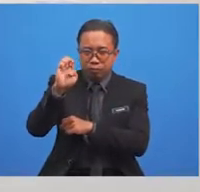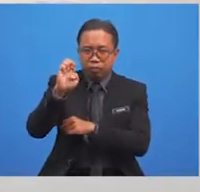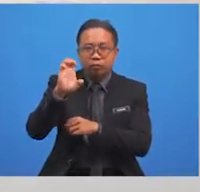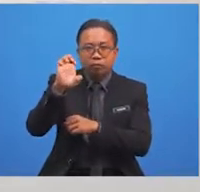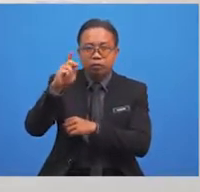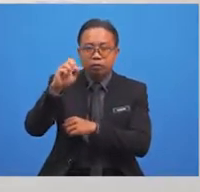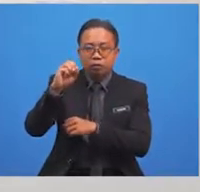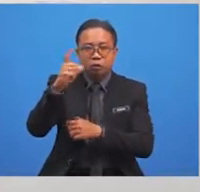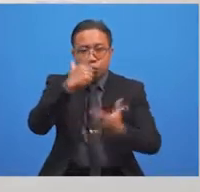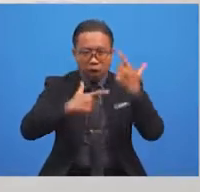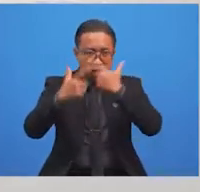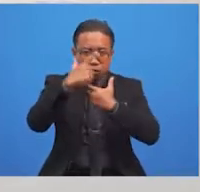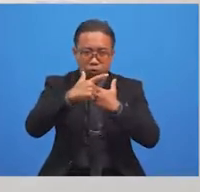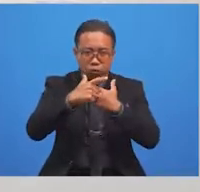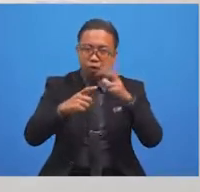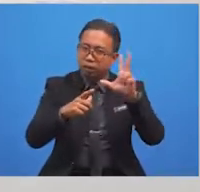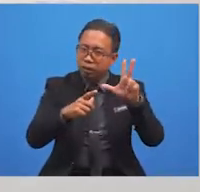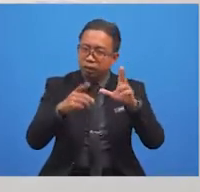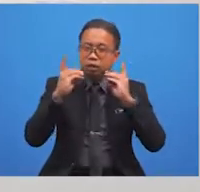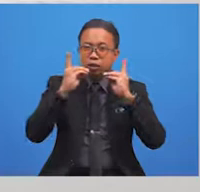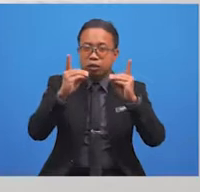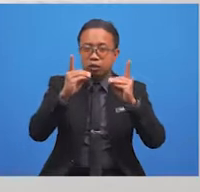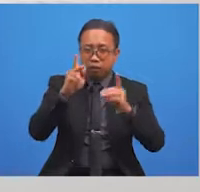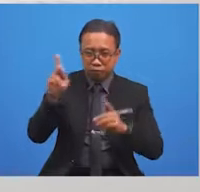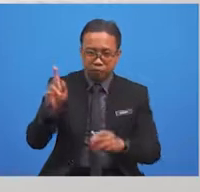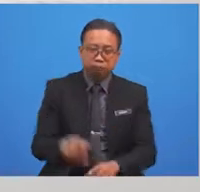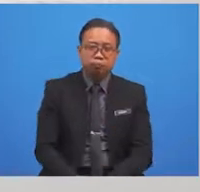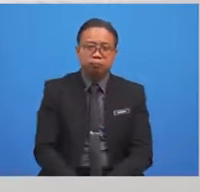ekopelancongan dan pendidikan.